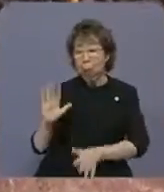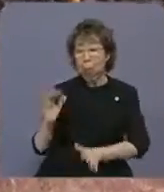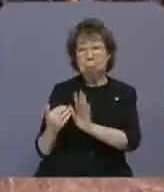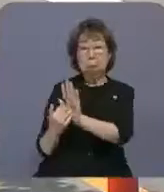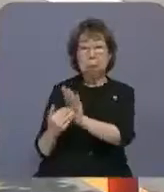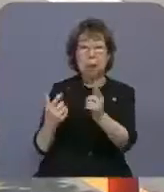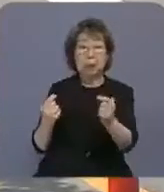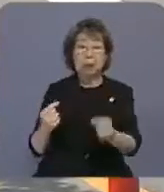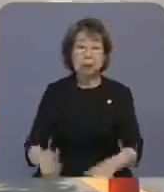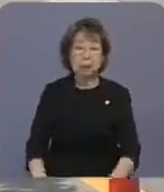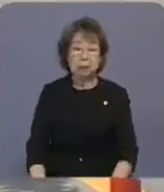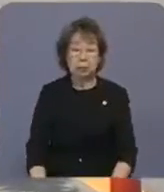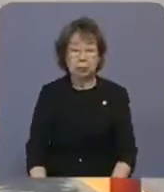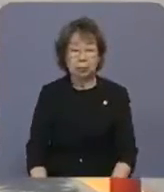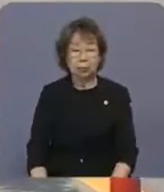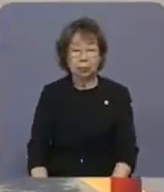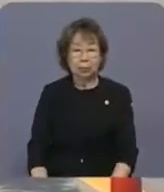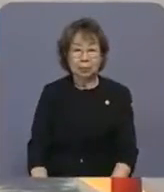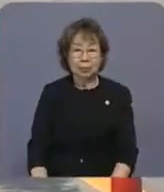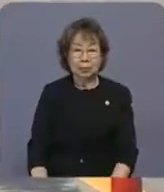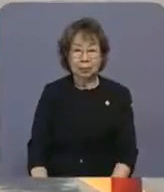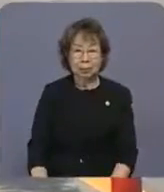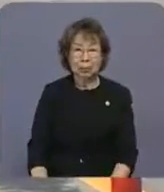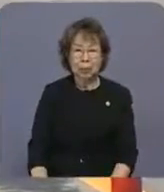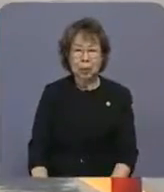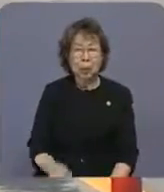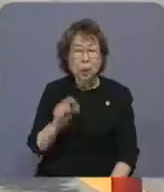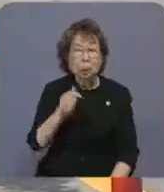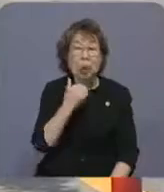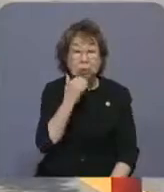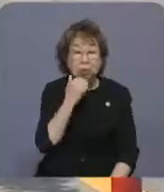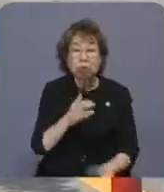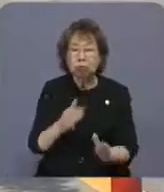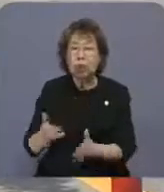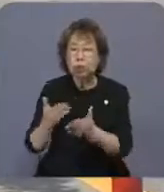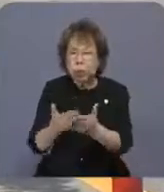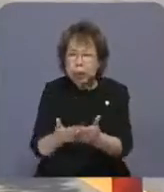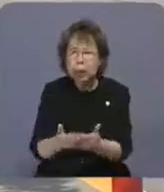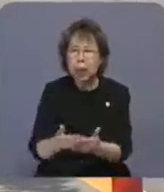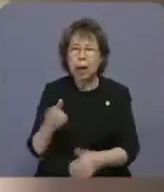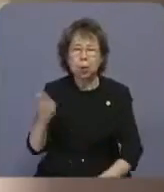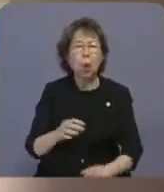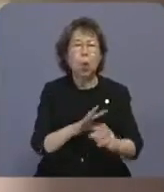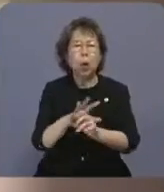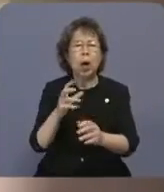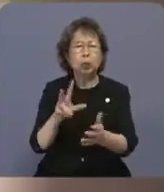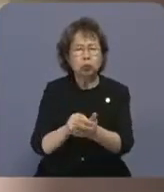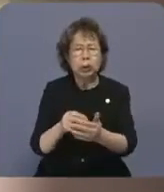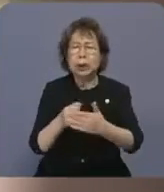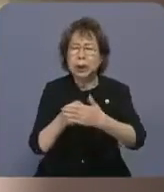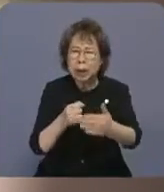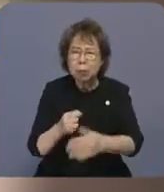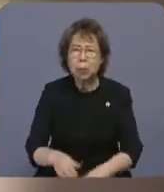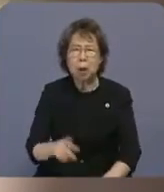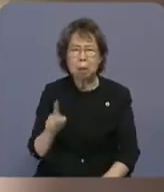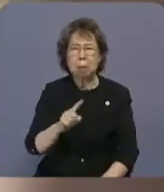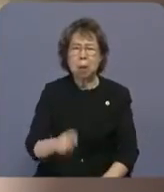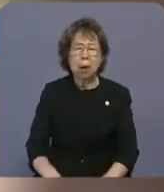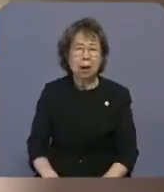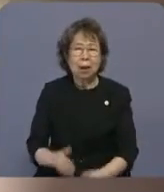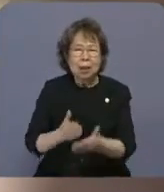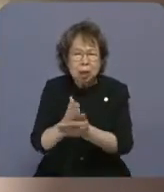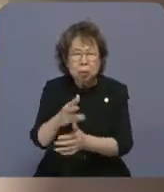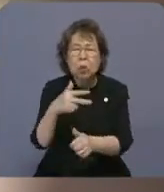않았습니다. 정말 중요하니까 지금 코로나 문제 때문에 뭐 예의치 않다 그런 시기였습니다.